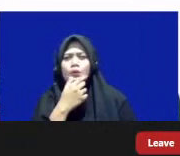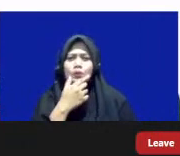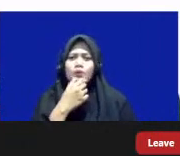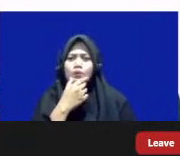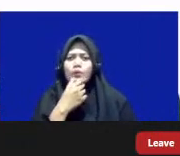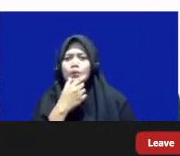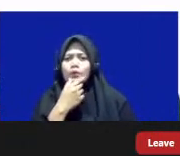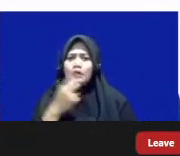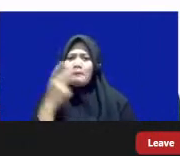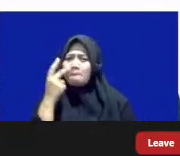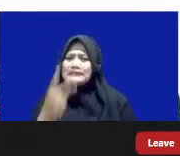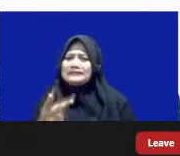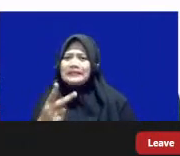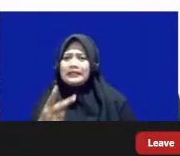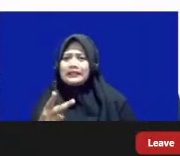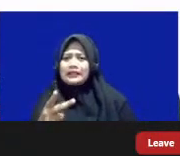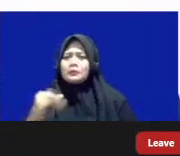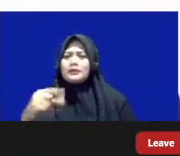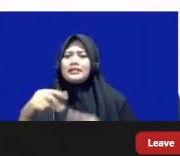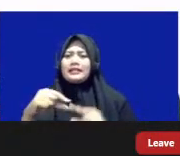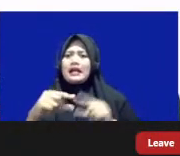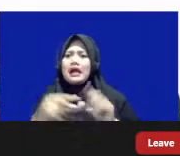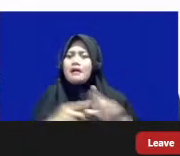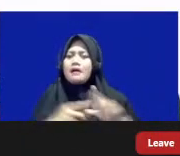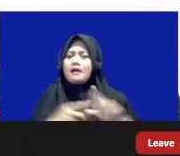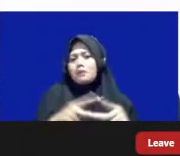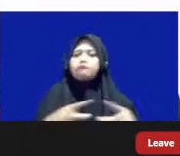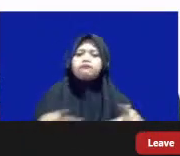menjaga irama